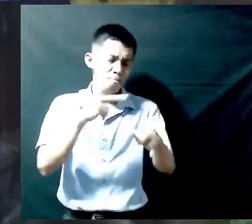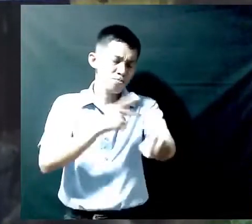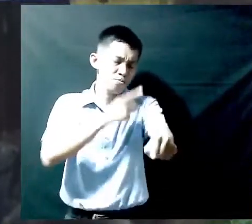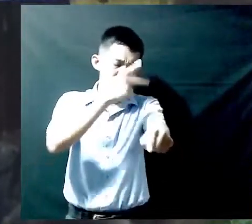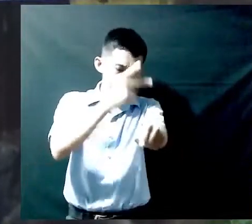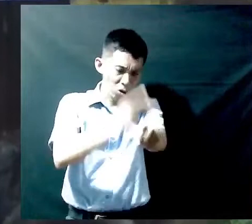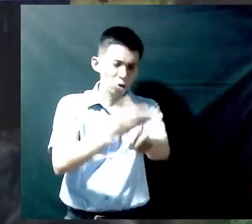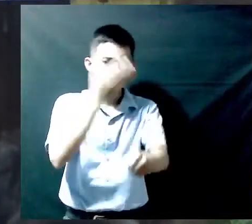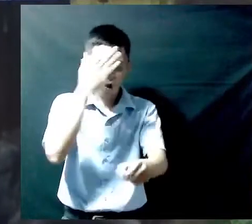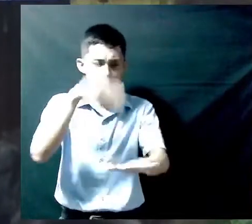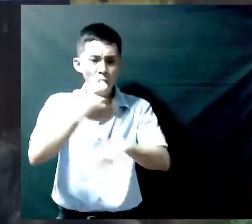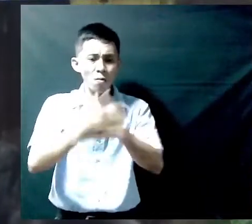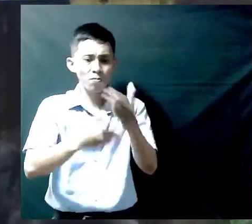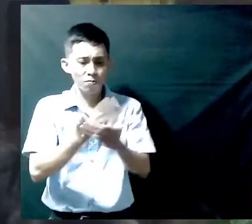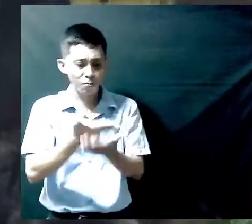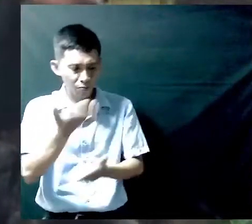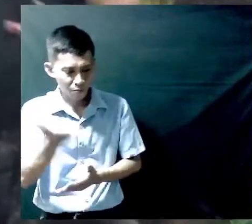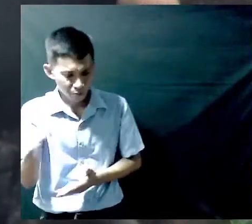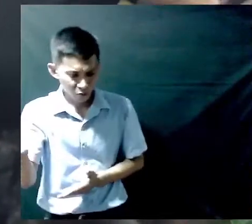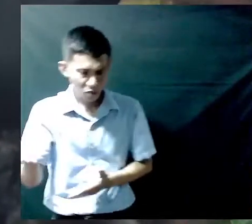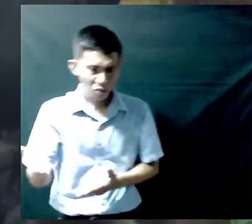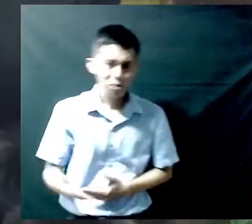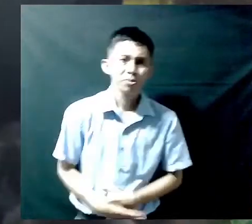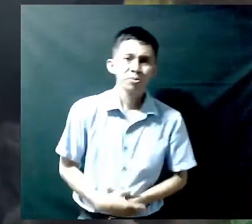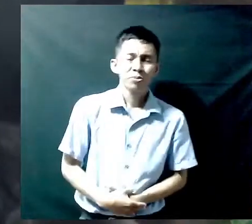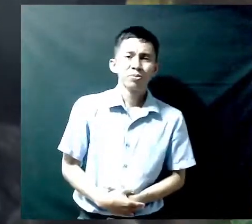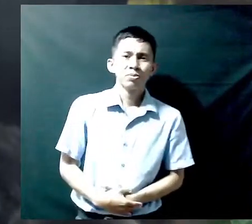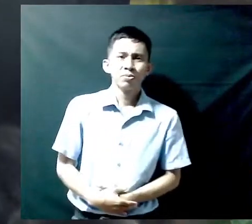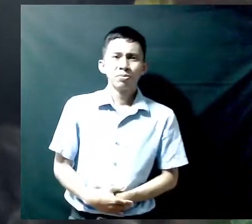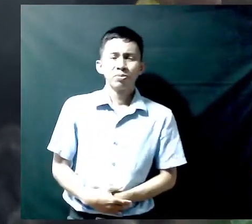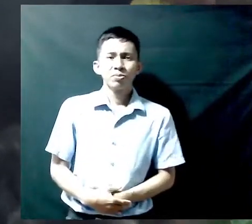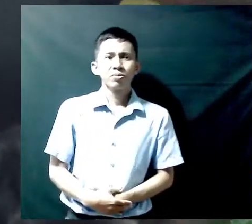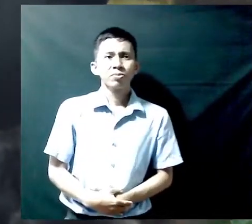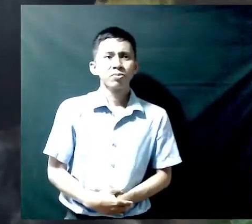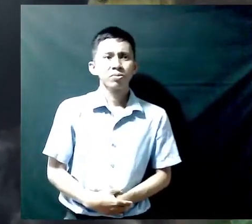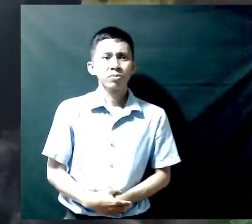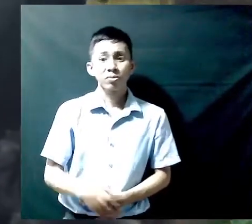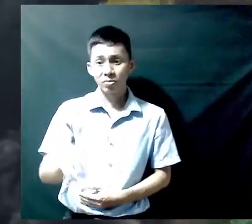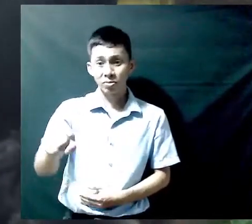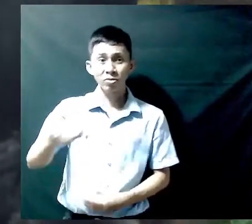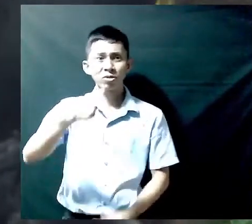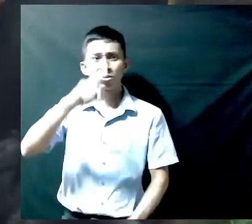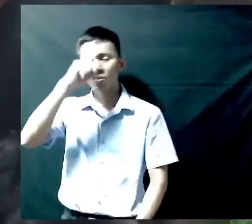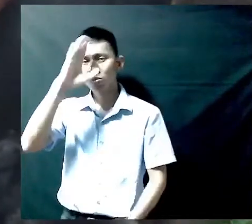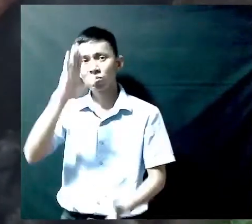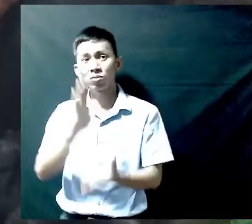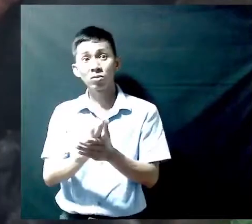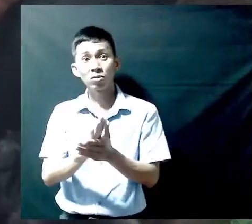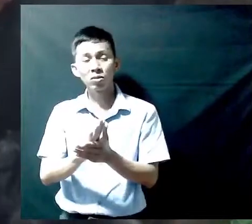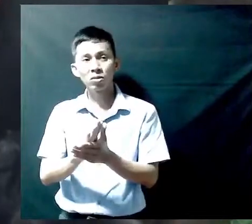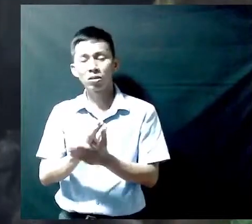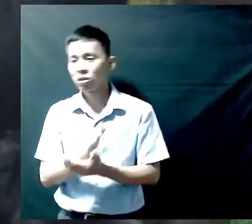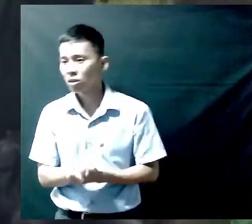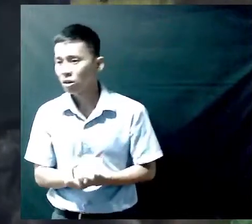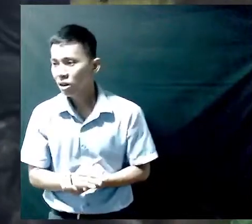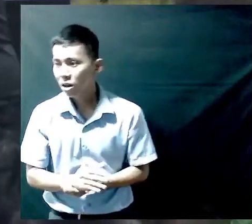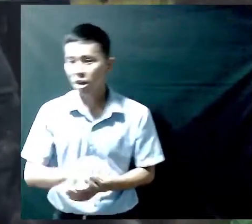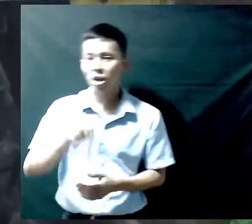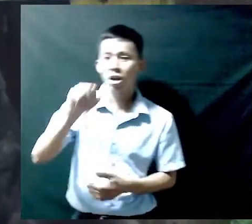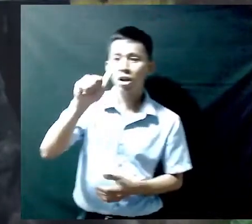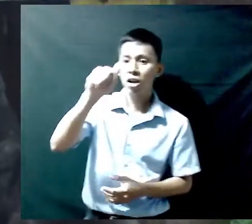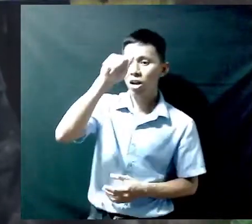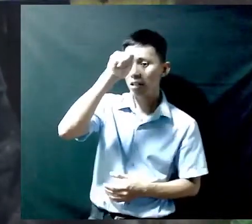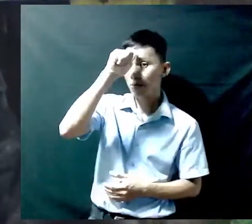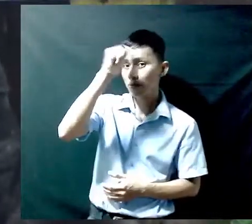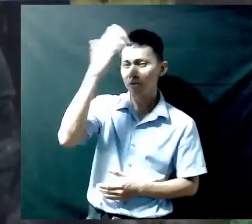kapatid, matapos siyang gawin ang lahat ng bagay, I strongly believe from the time of Adam hanggang sa panahon natin